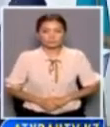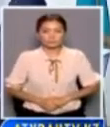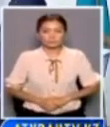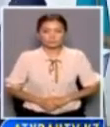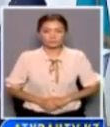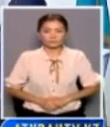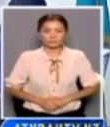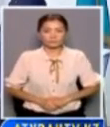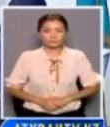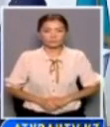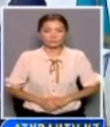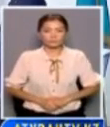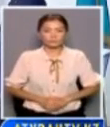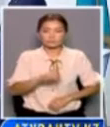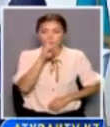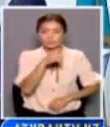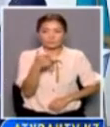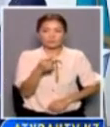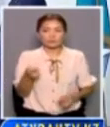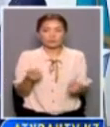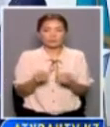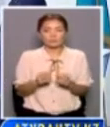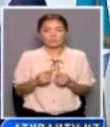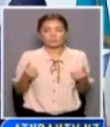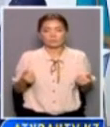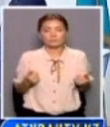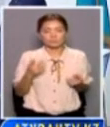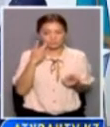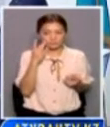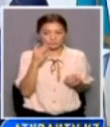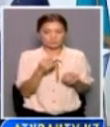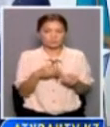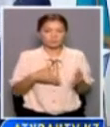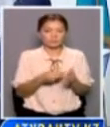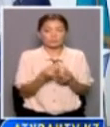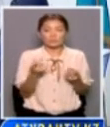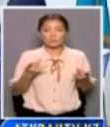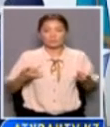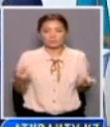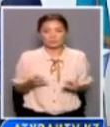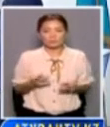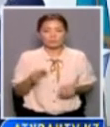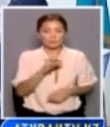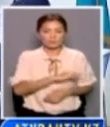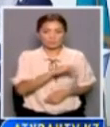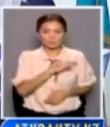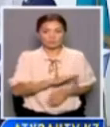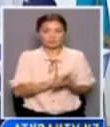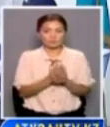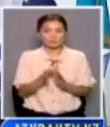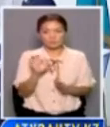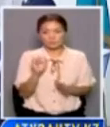дня наша главная нефтегазоносная провинция все еще оставляется привлекательной для вложений средств на недропользование со